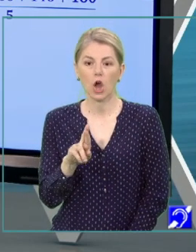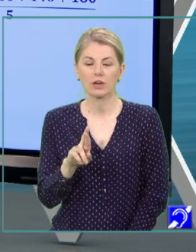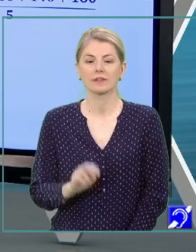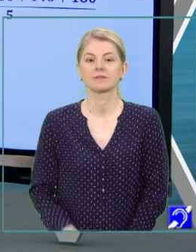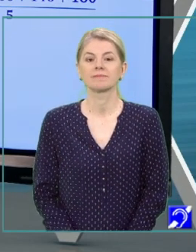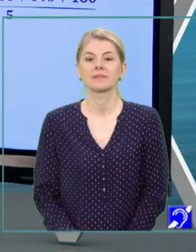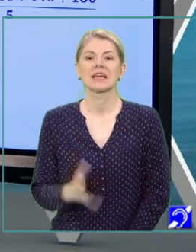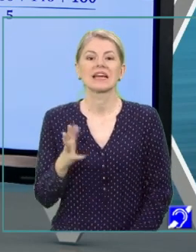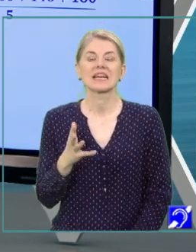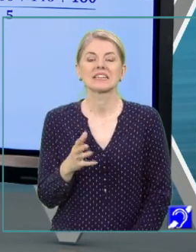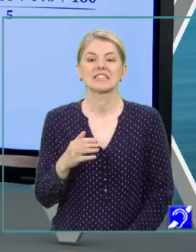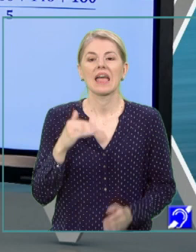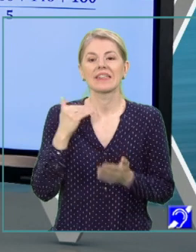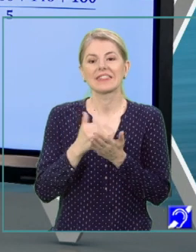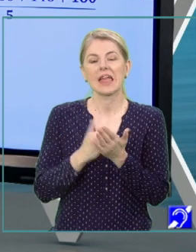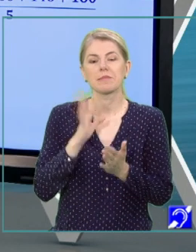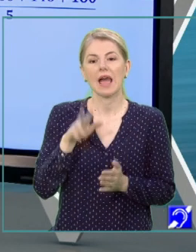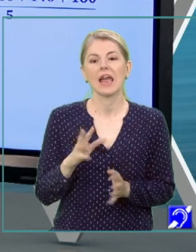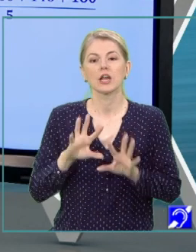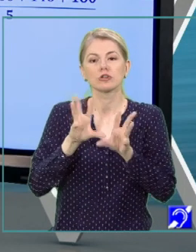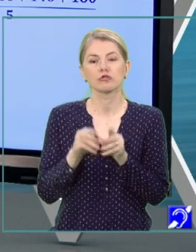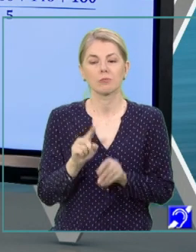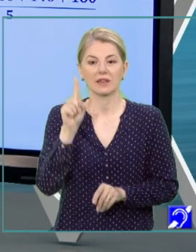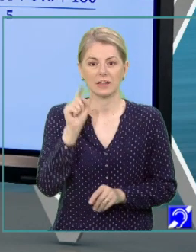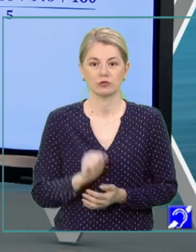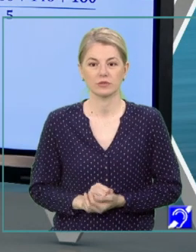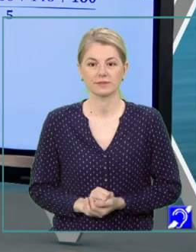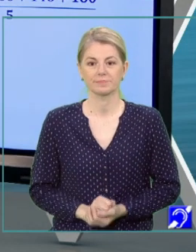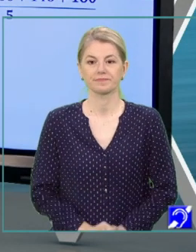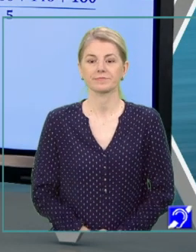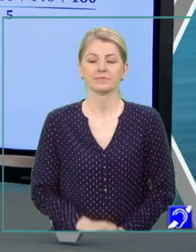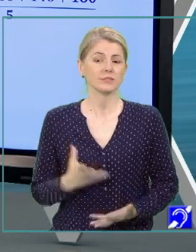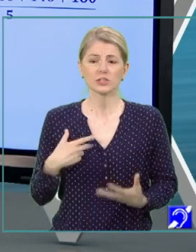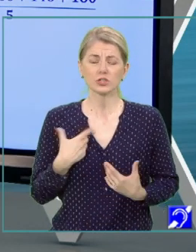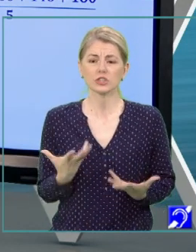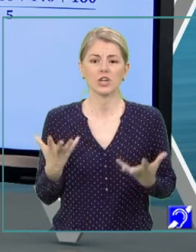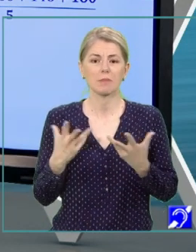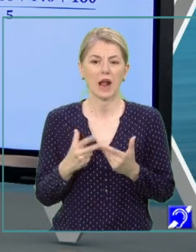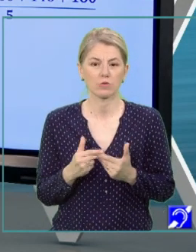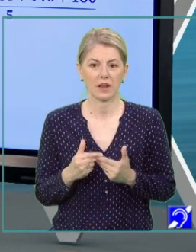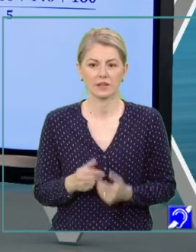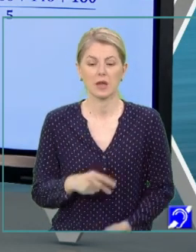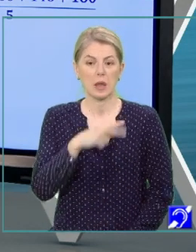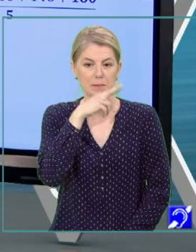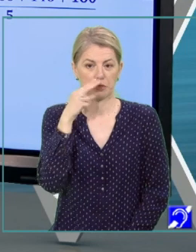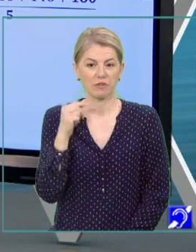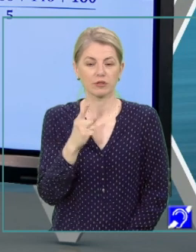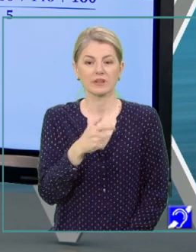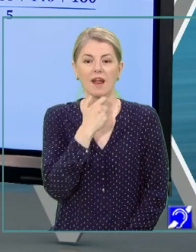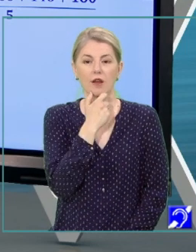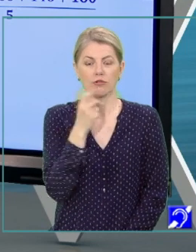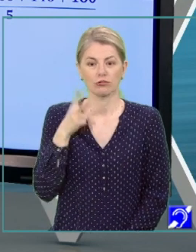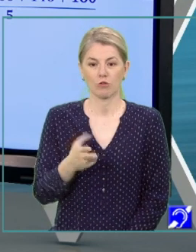reprezintă câți termeni are suma de sus. Deci iată, ce am calculat? Am calculat profitul din